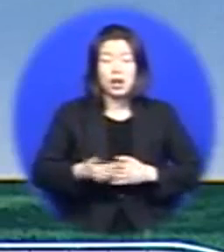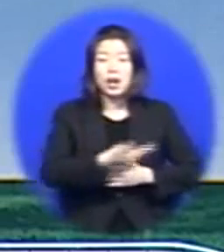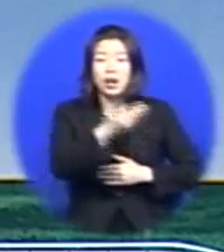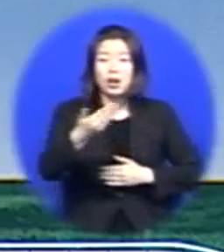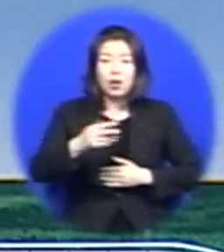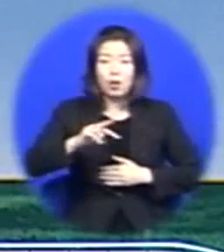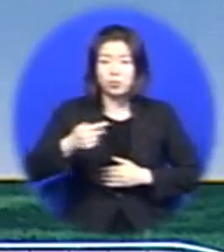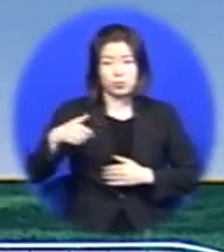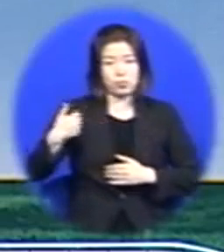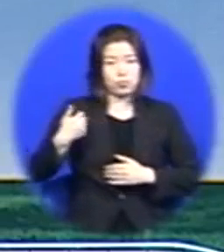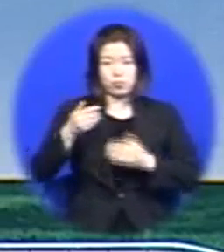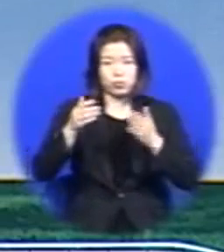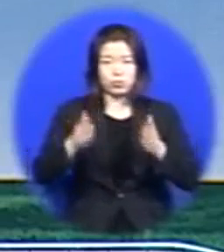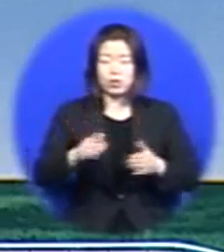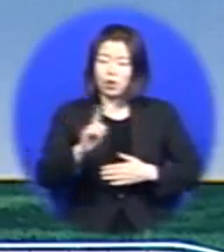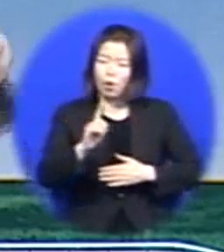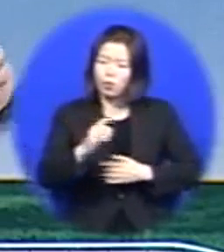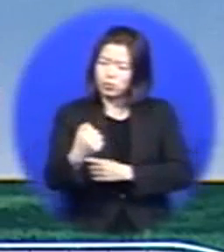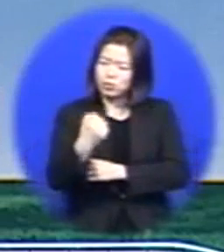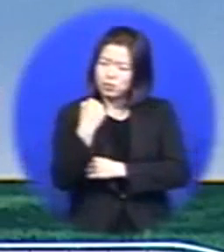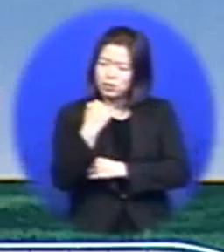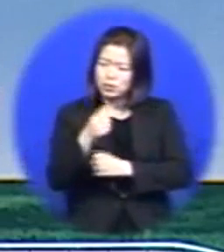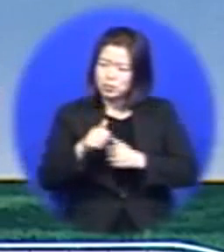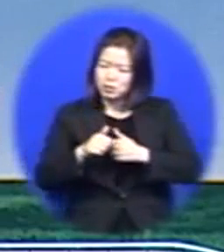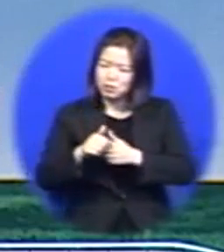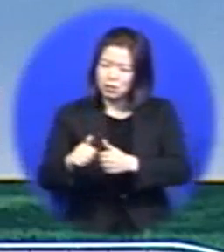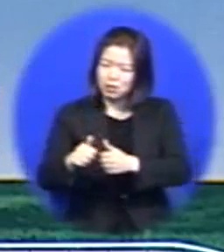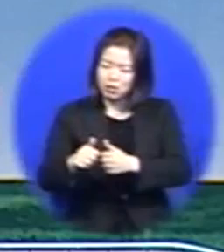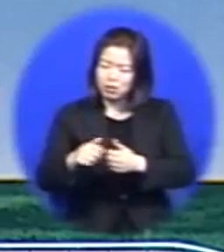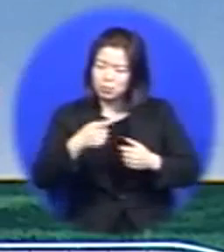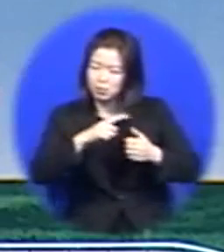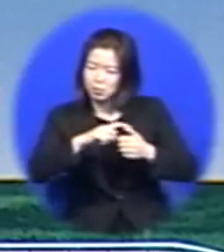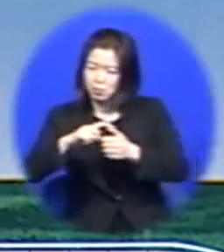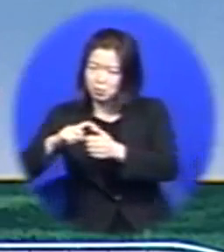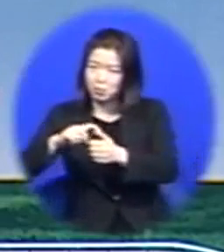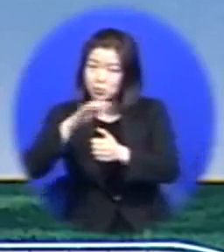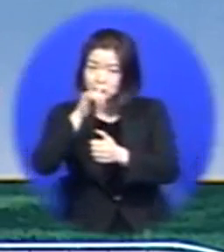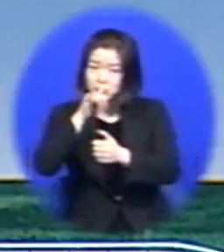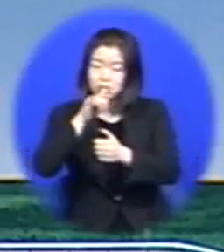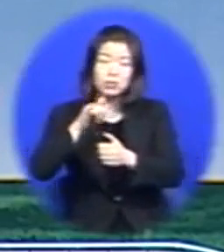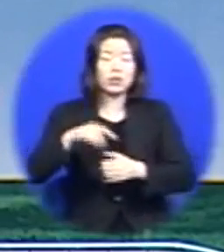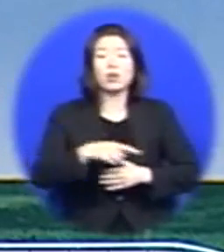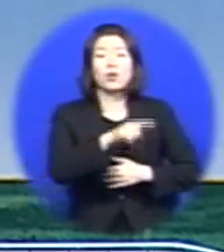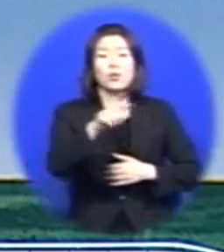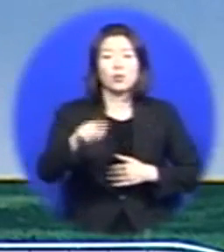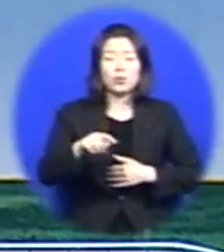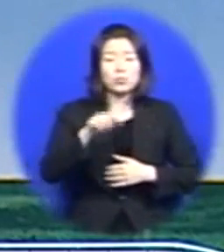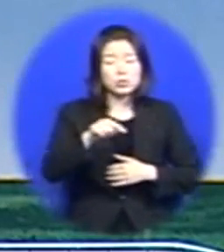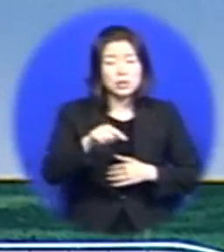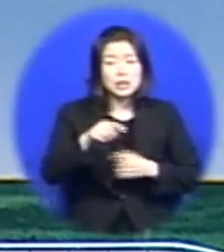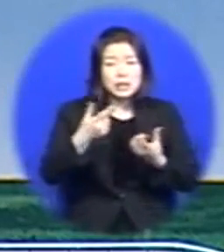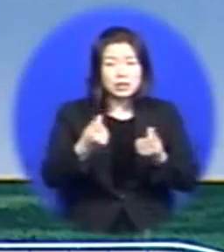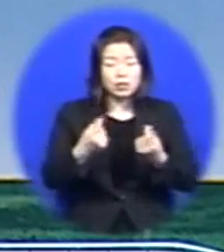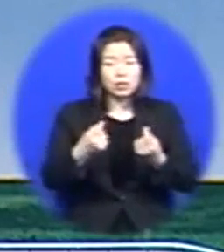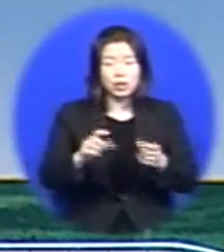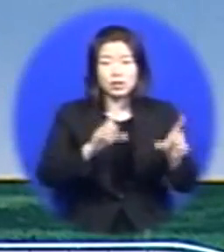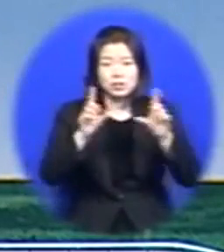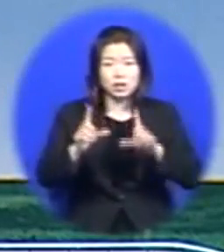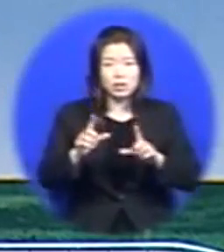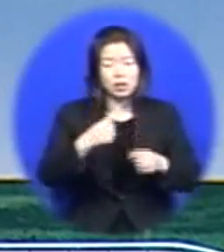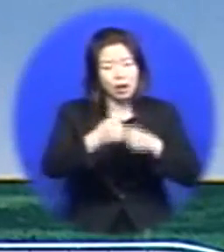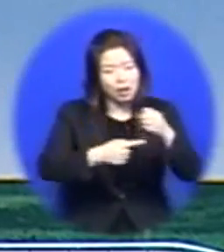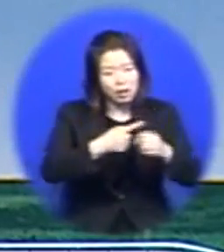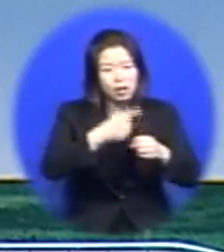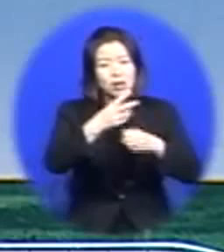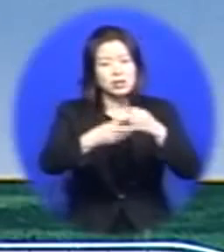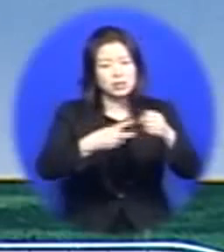여러분도 모르는 사이에 어떤 힘에 의하여 끌려가고 있는 거예요. 여러분이 이렇게 살기를 1년을 살고 10년을